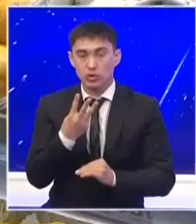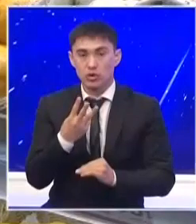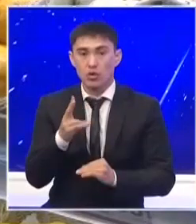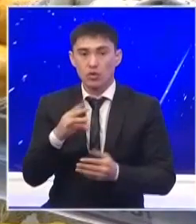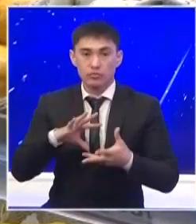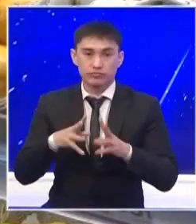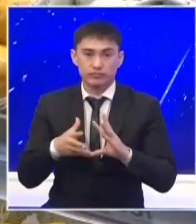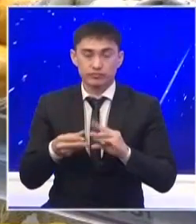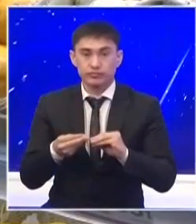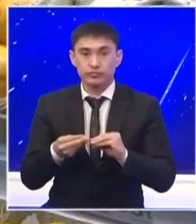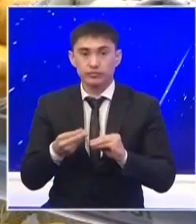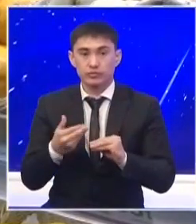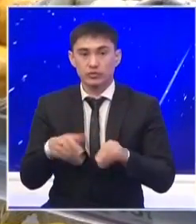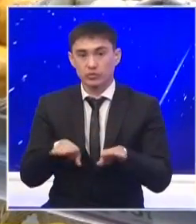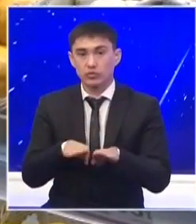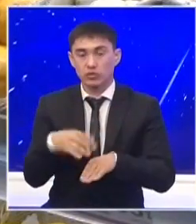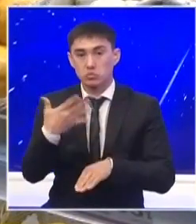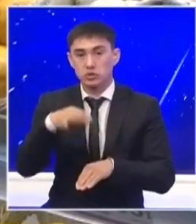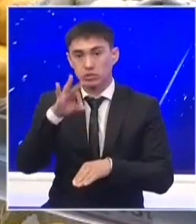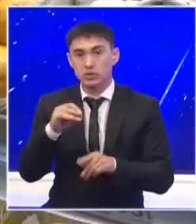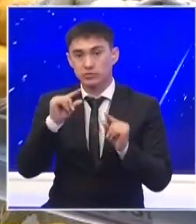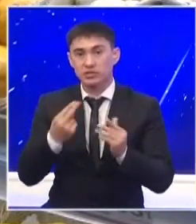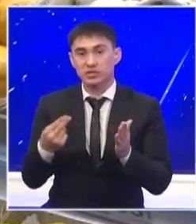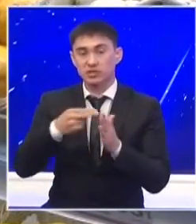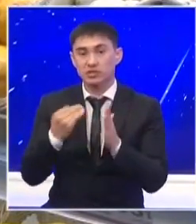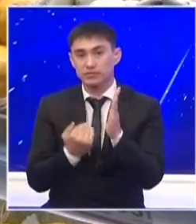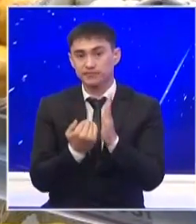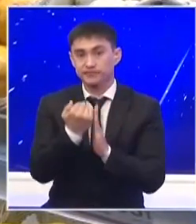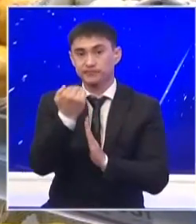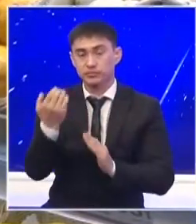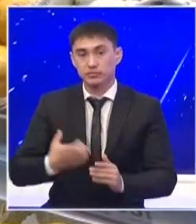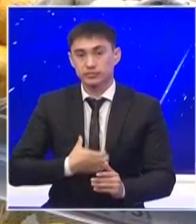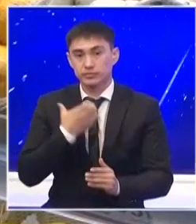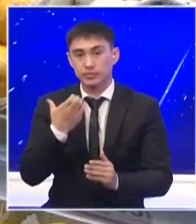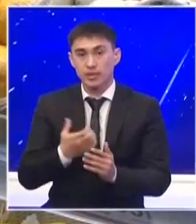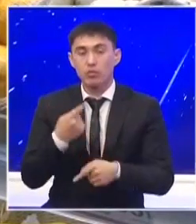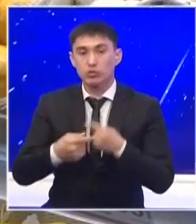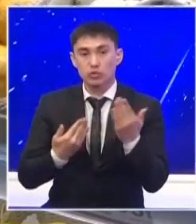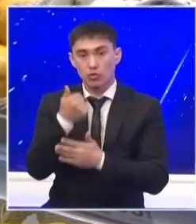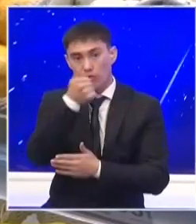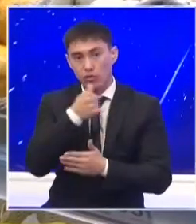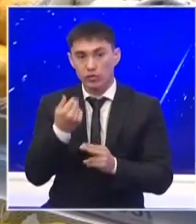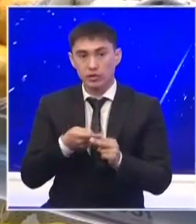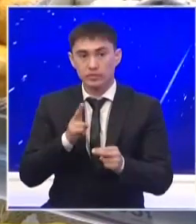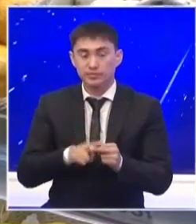то вот так, потому что цены вообще, конечно, ужас. После Нового года это